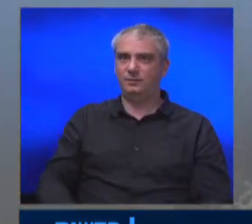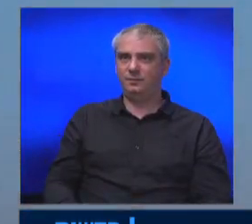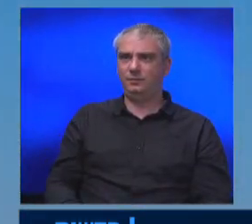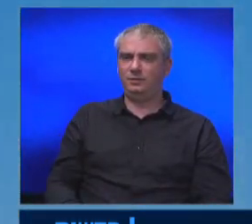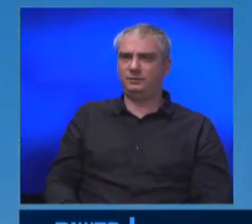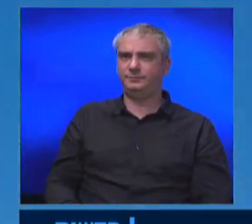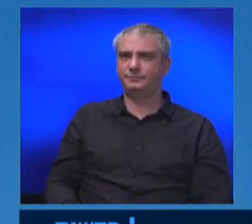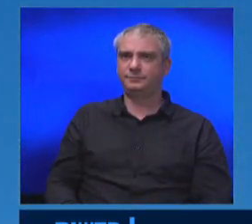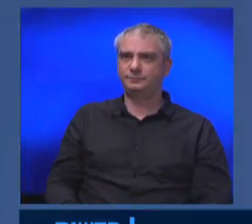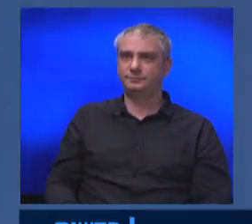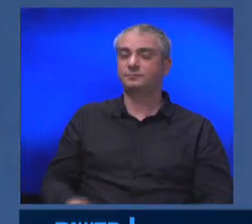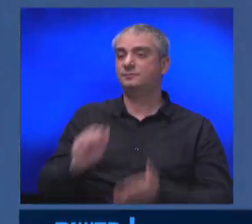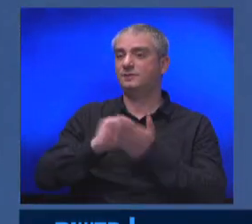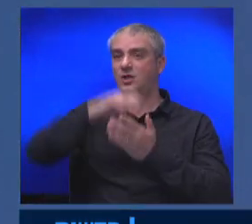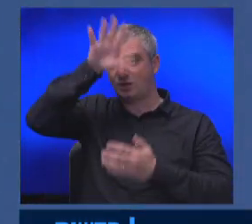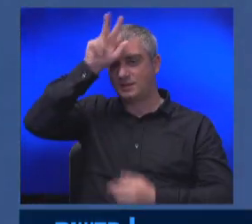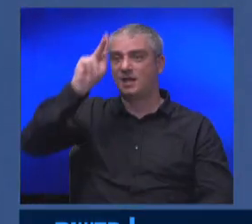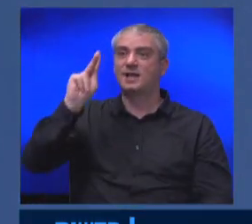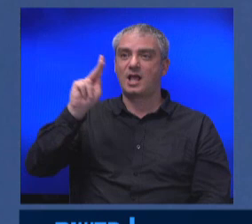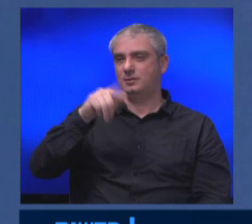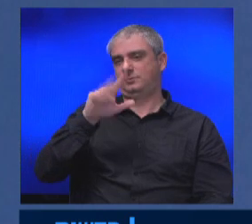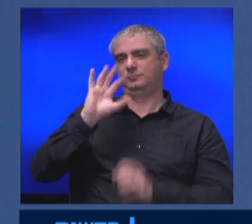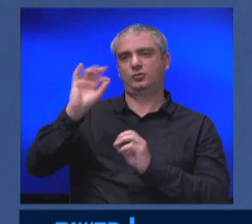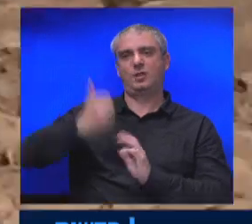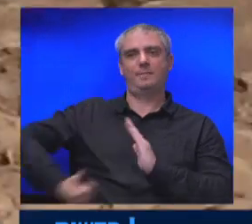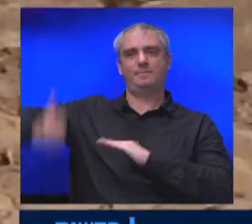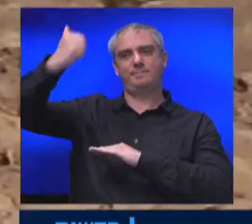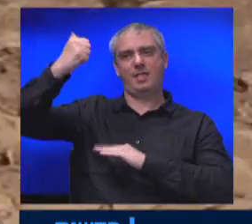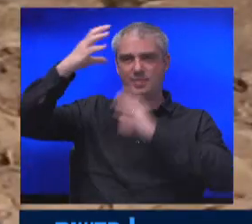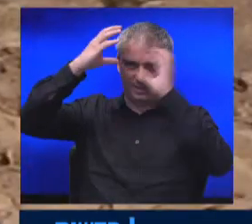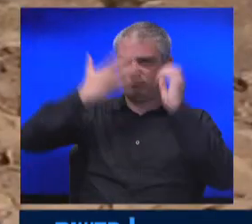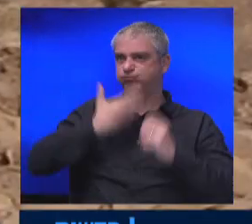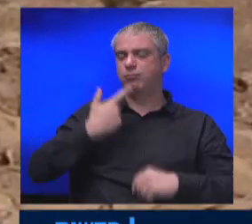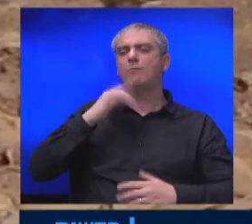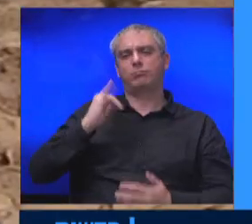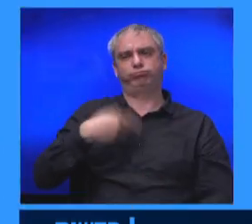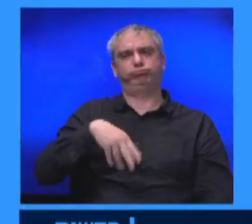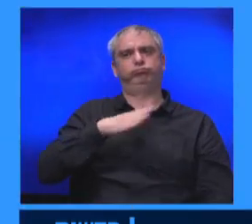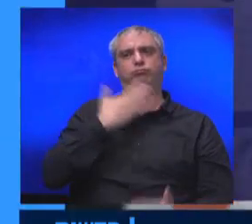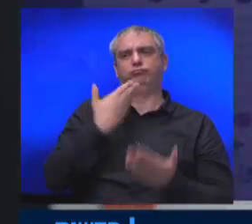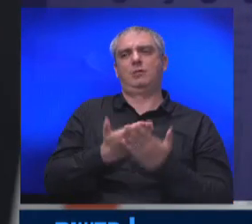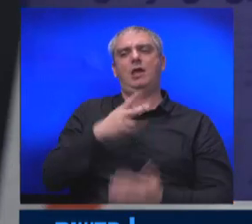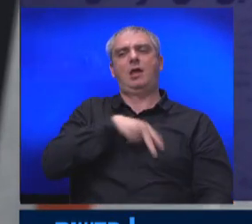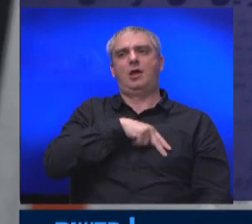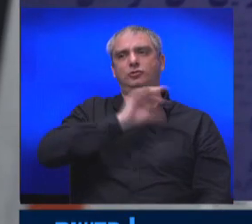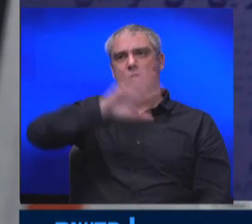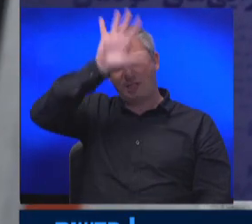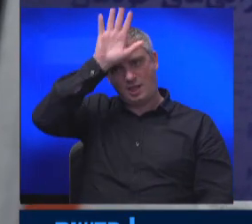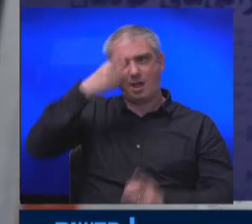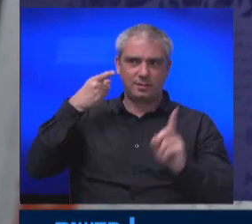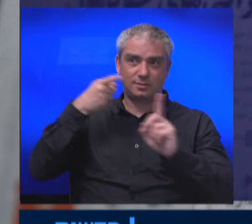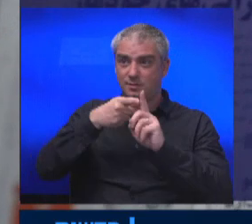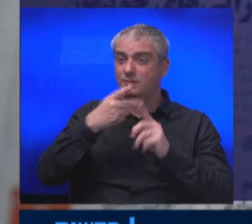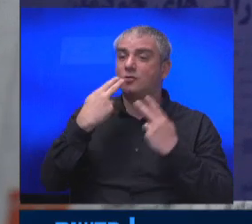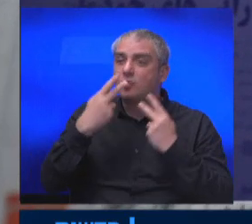העיתון האיראני קייהן, המזוהה עם המנהיג העליון, הודה באחריות איראן לפגיעה בספינת המטען. התגובה על הרשע